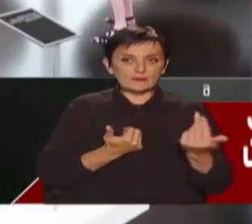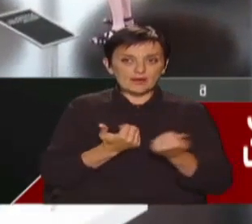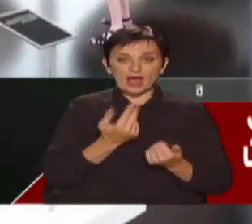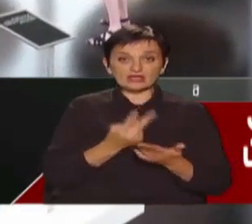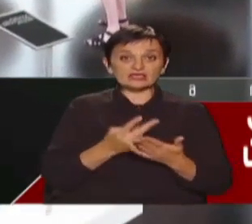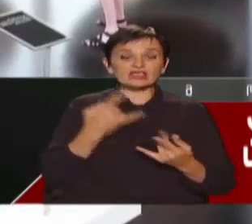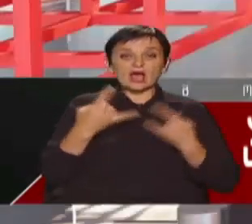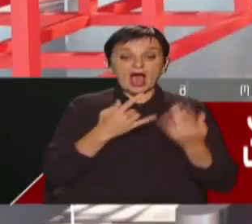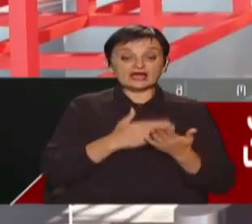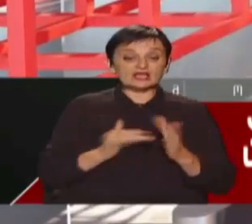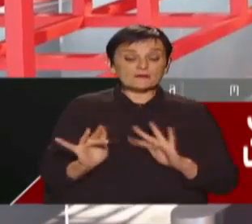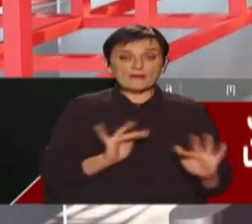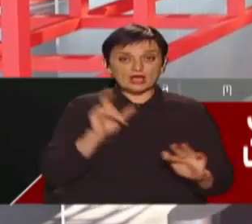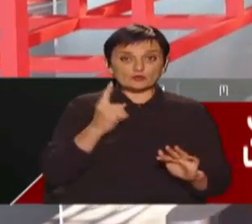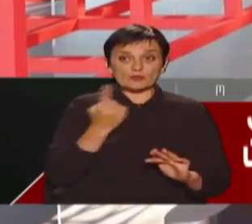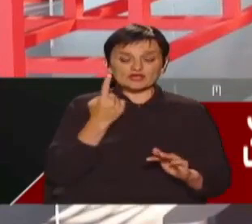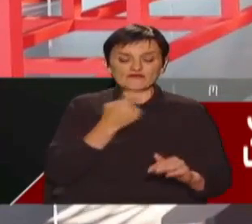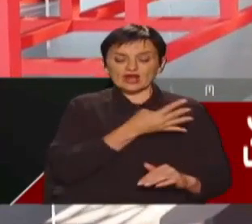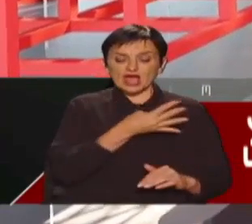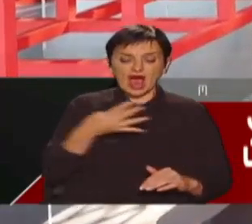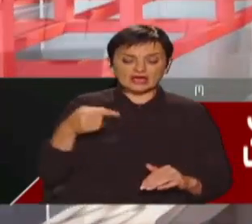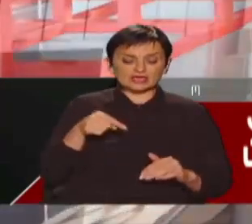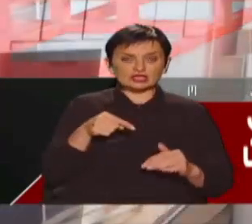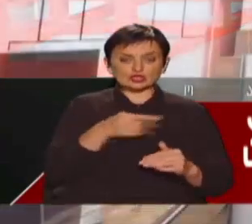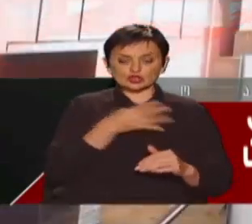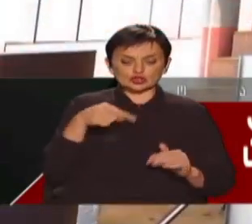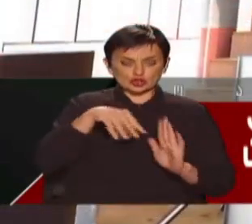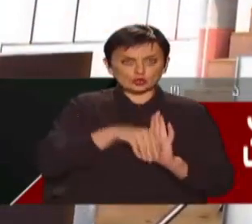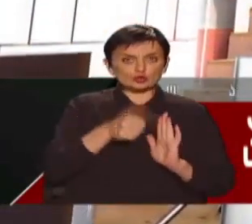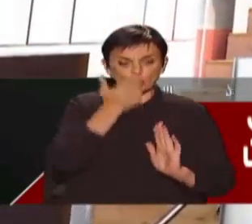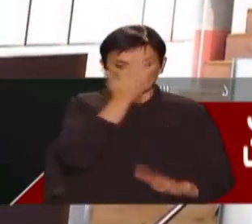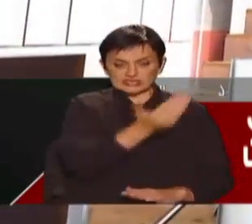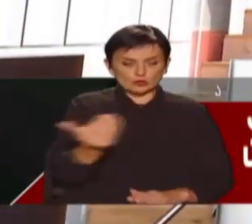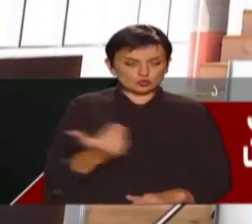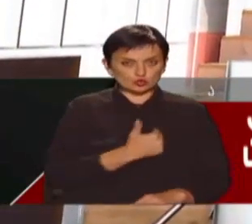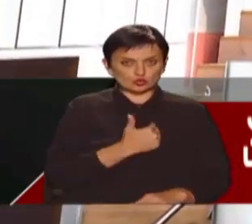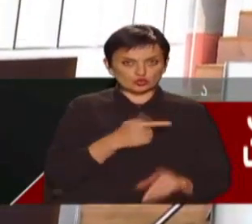არხის მენეჯმენტის აზრით პირველი არხის შენობა უნდა იყოს ისეთი, როგორიც საზოგადოებას სურს.